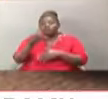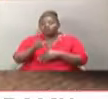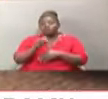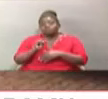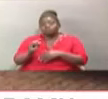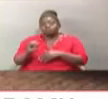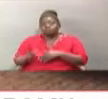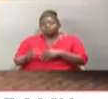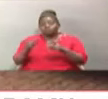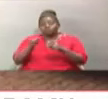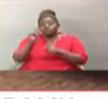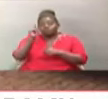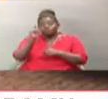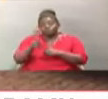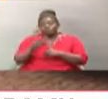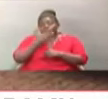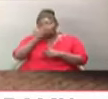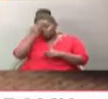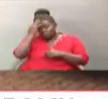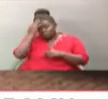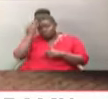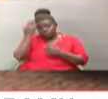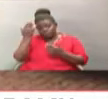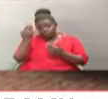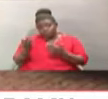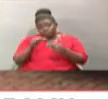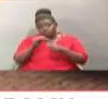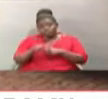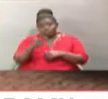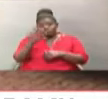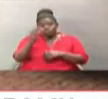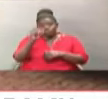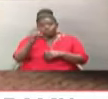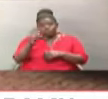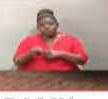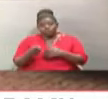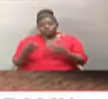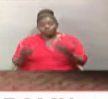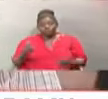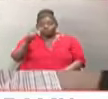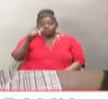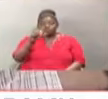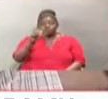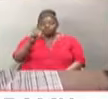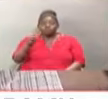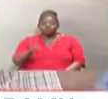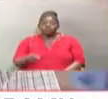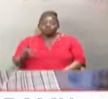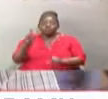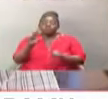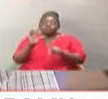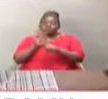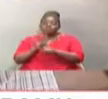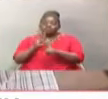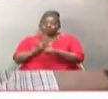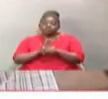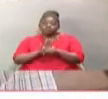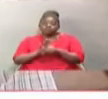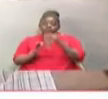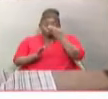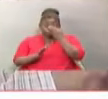tebayina. Okuvaana okutuuka embalara nga tusosola 5 naye basola 7. Abantu bangi